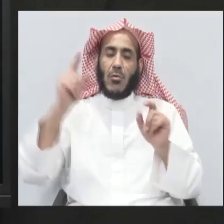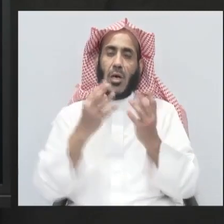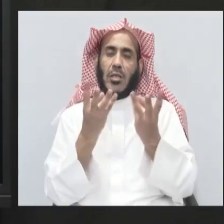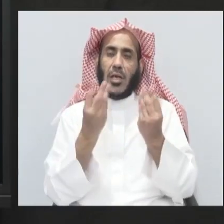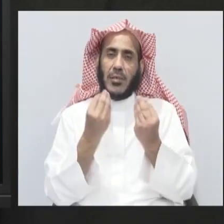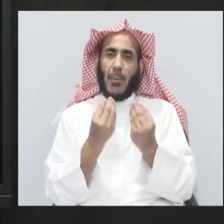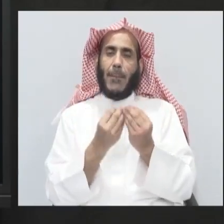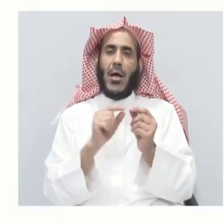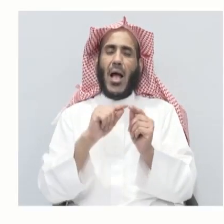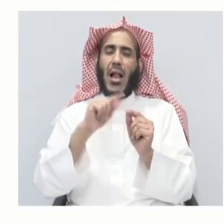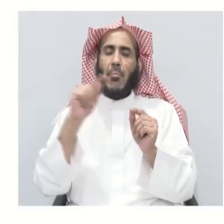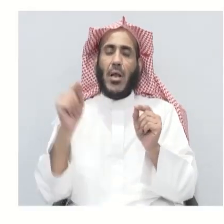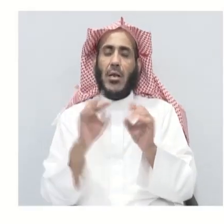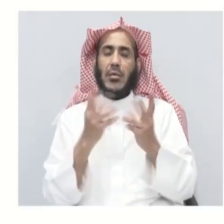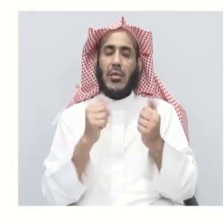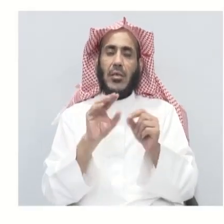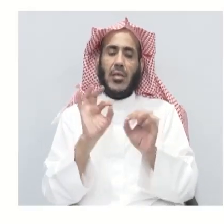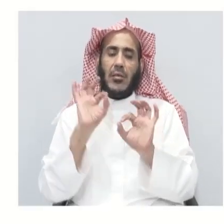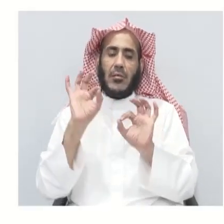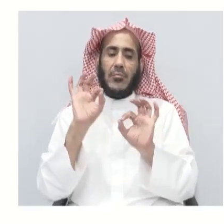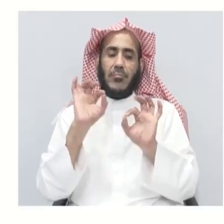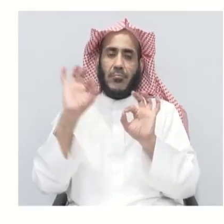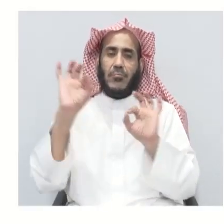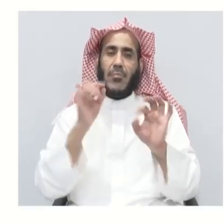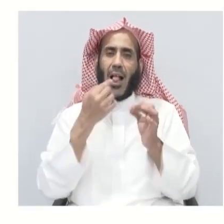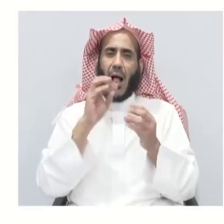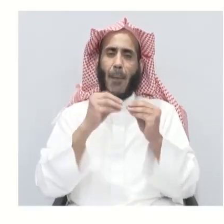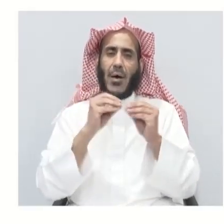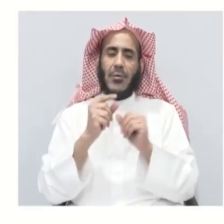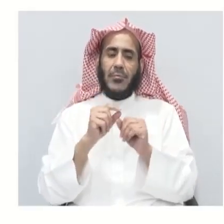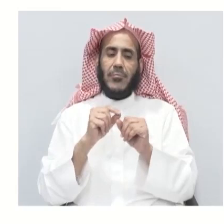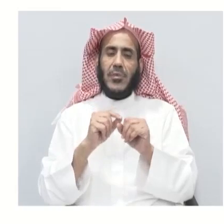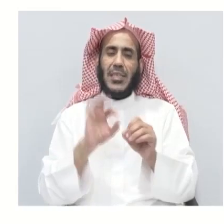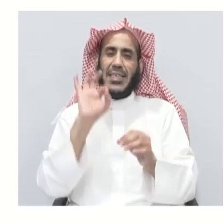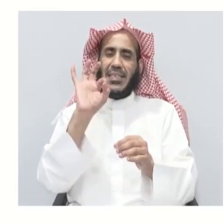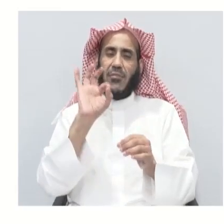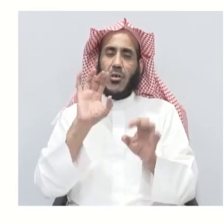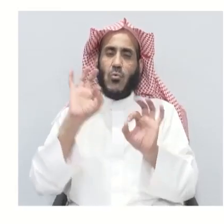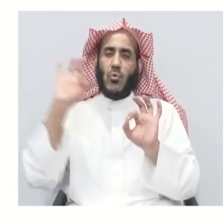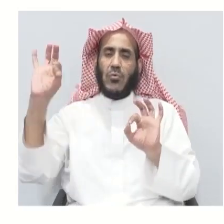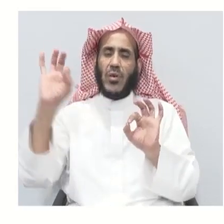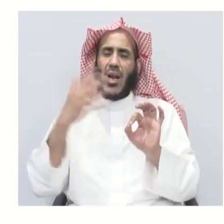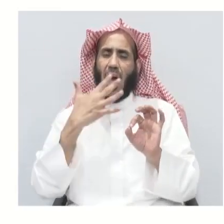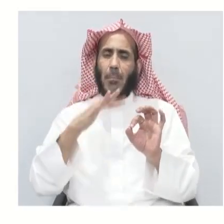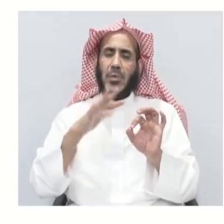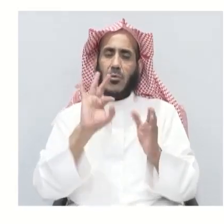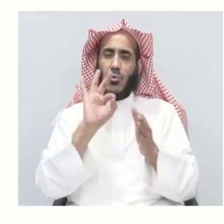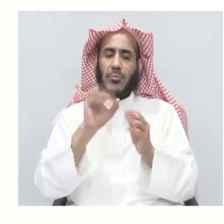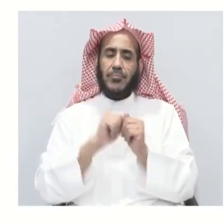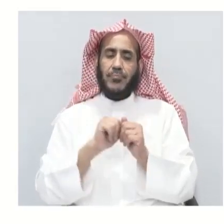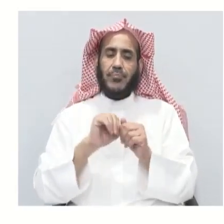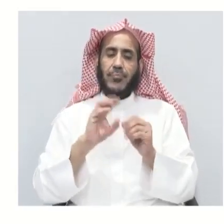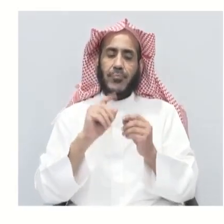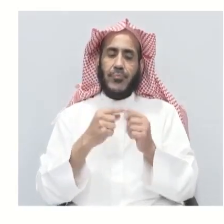ماذا الميل دعني اختار نقطتين اخترت انا النقطه الاولى الا وهي صفر وصفر كاسط نقطه موجوده